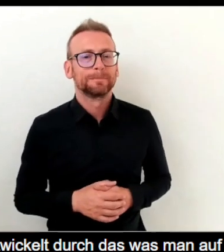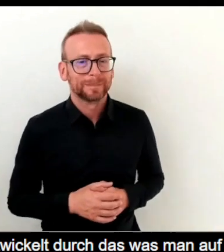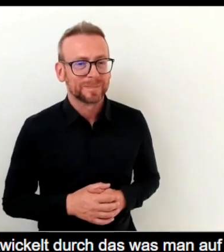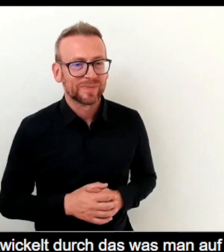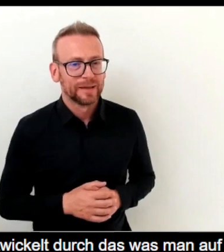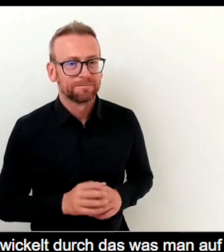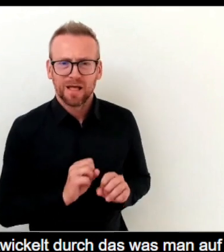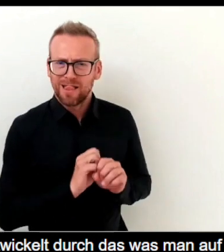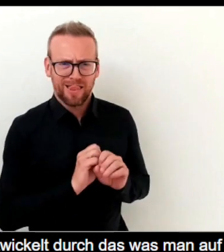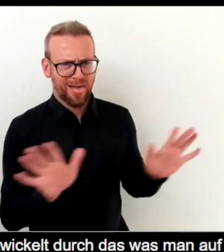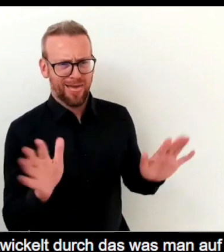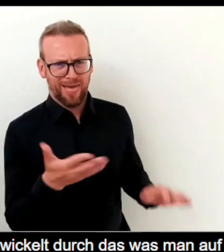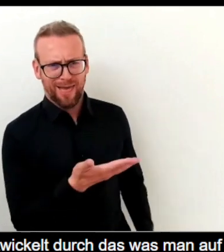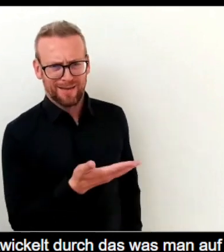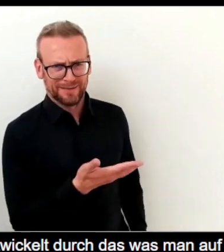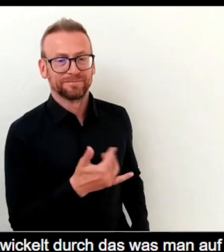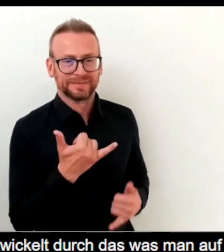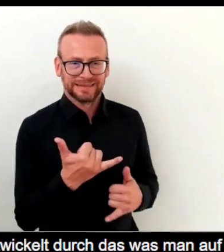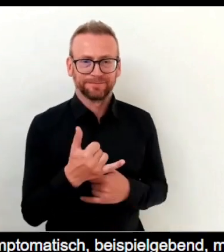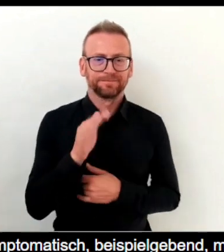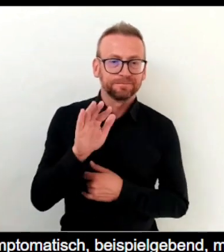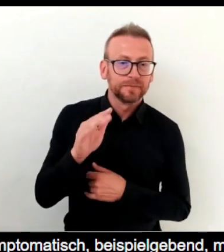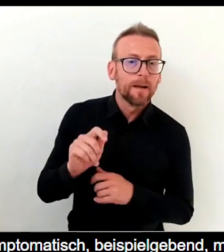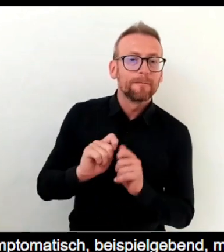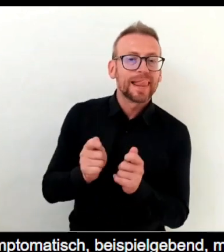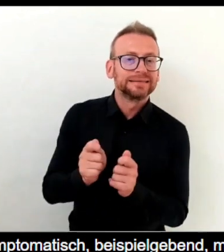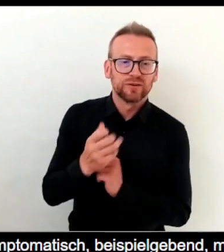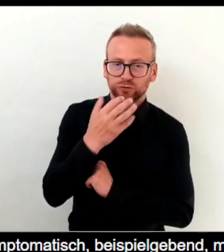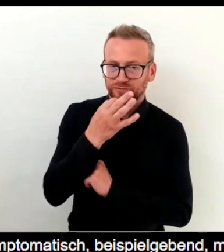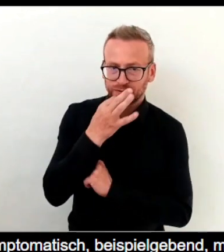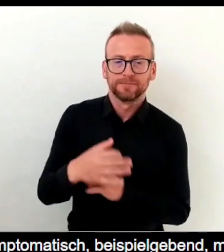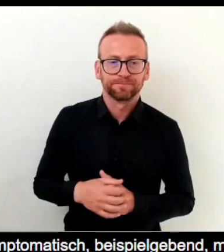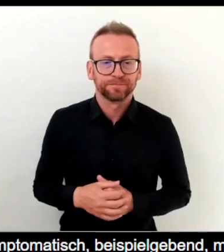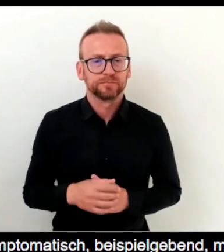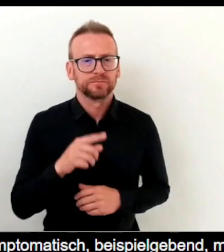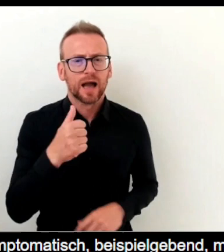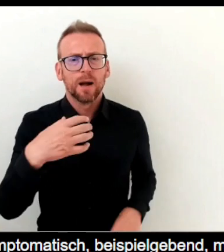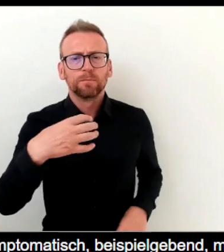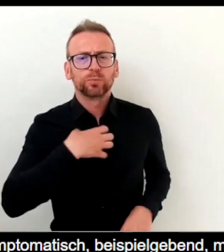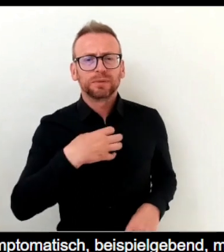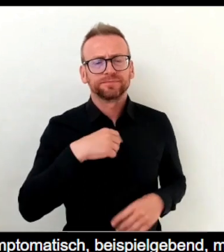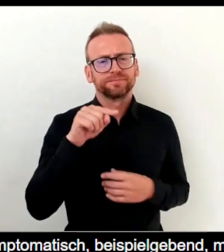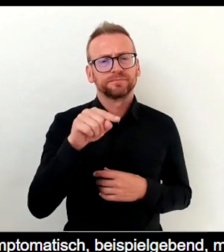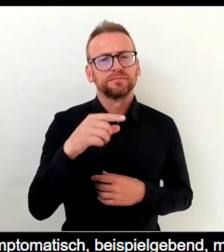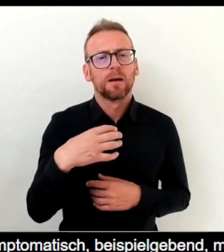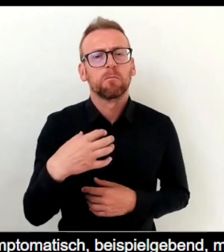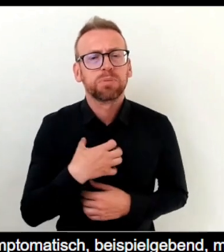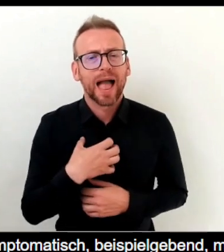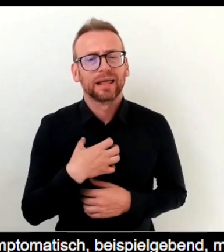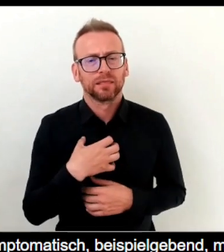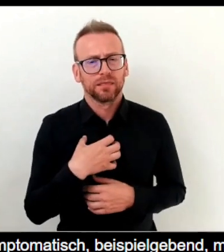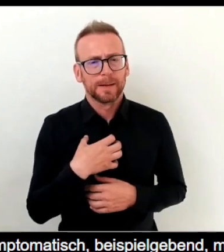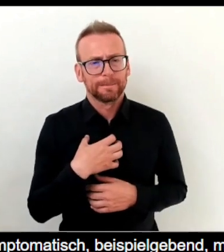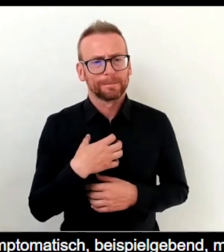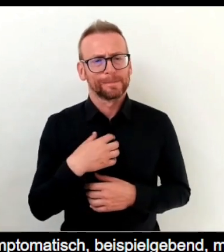und lässt nur eine bestimmte Anzahl von Lastwagen durch. Es gibt Gespräche darüber, dass eine Lösung gefunden werden soll. Wie schätzen Sie das Verhalten